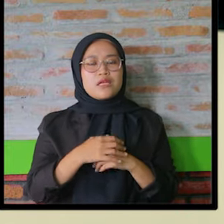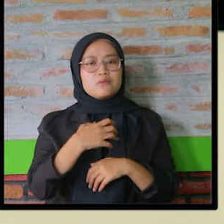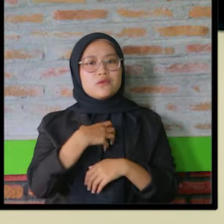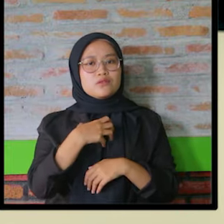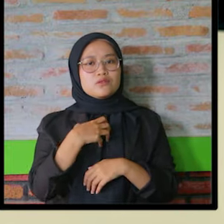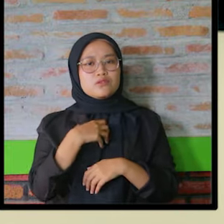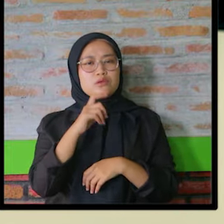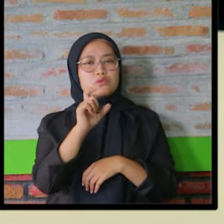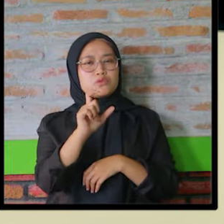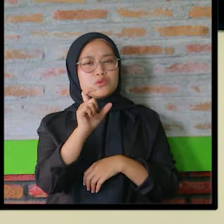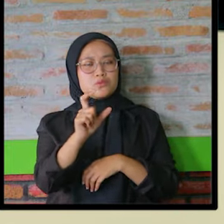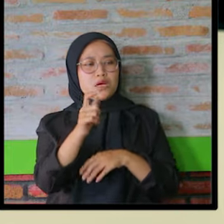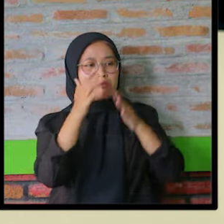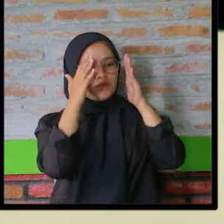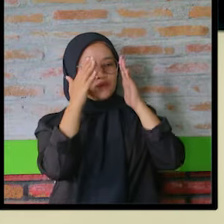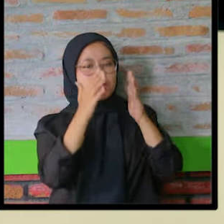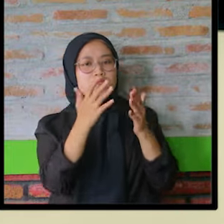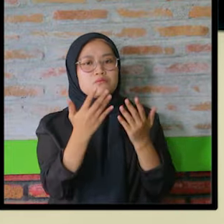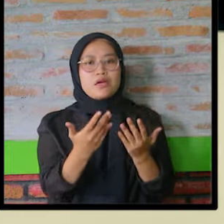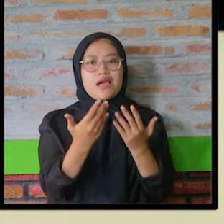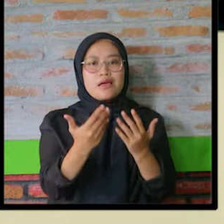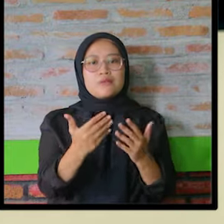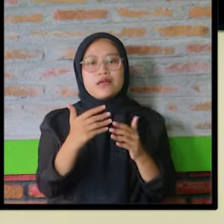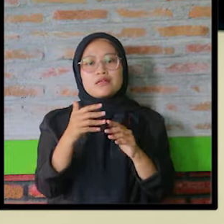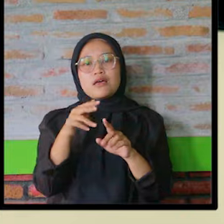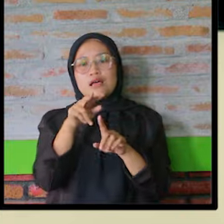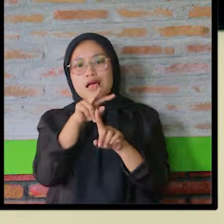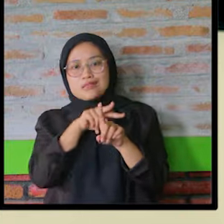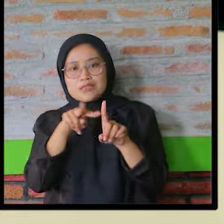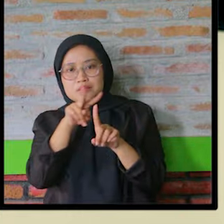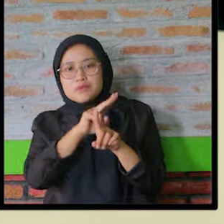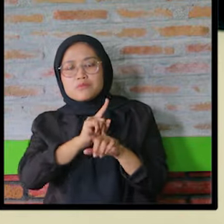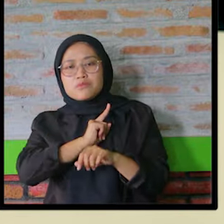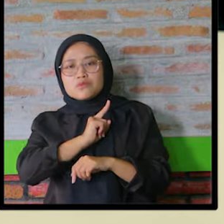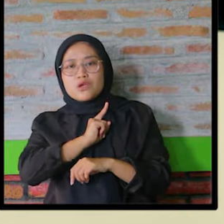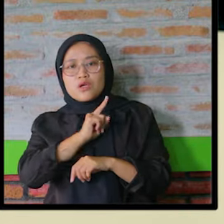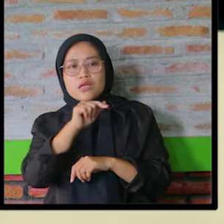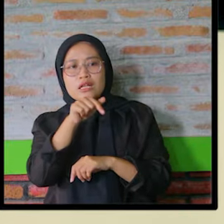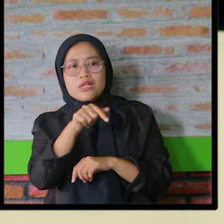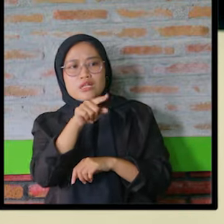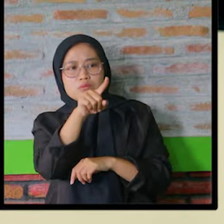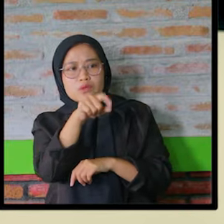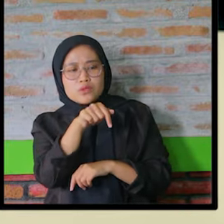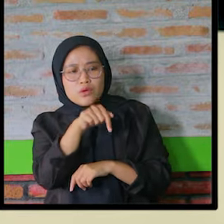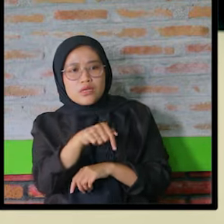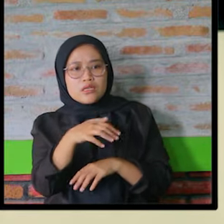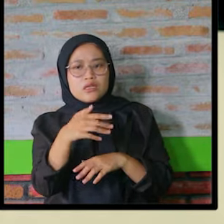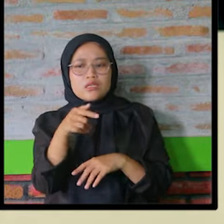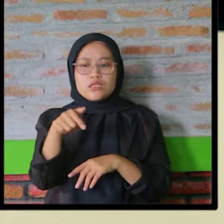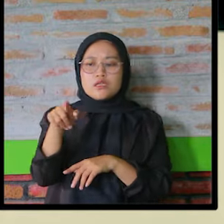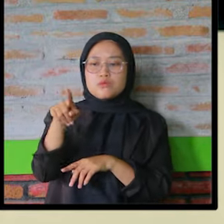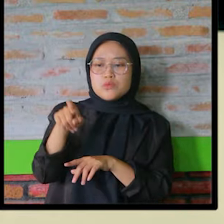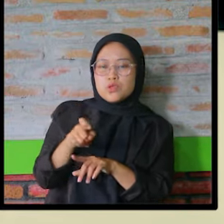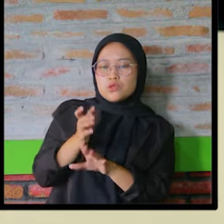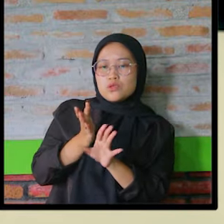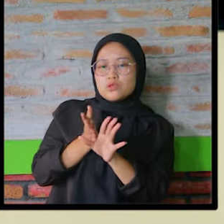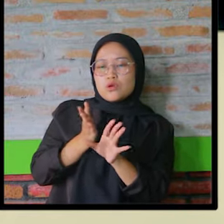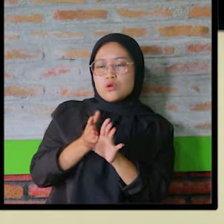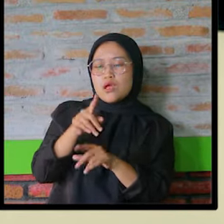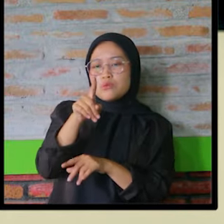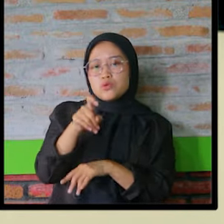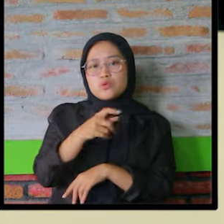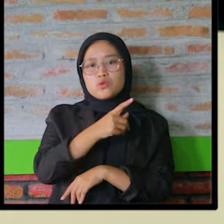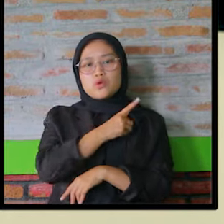Bagaimana asesmen personal kalau ini butuh ini oh ini butuh psikolog Oh ini butuh dokter Oh ini butuh